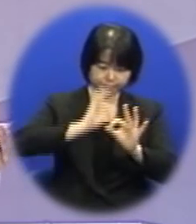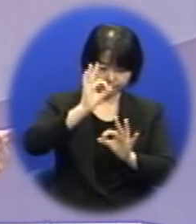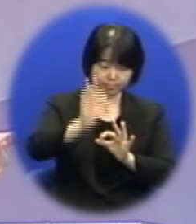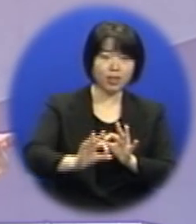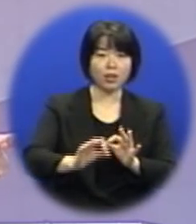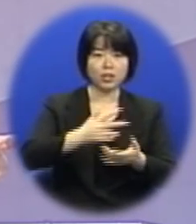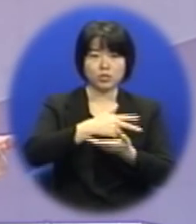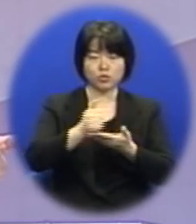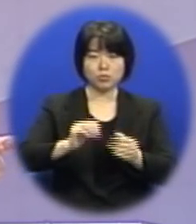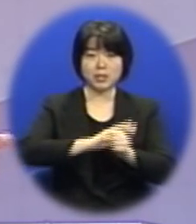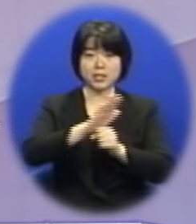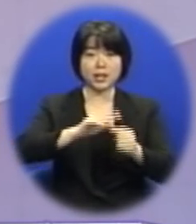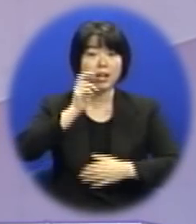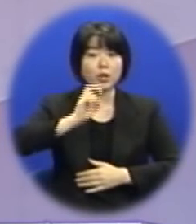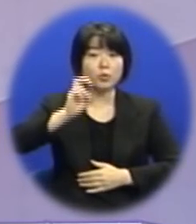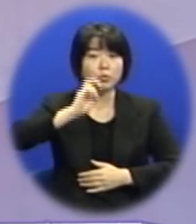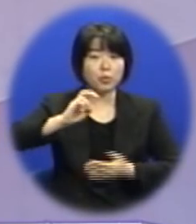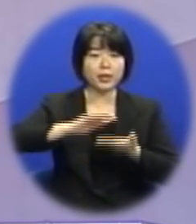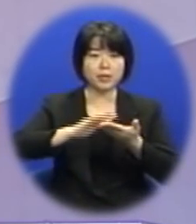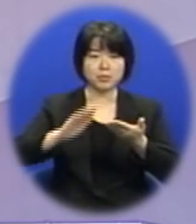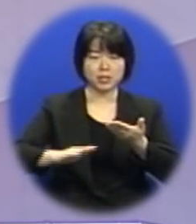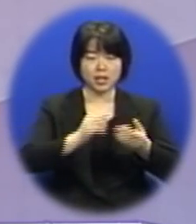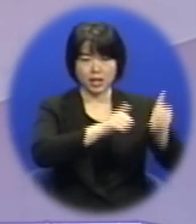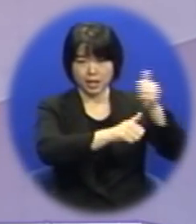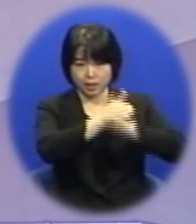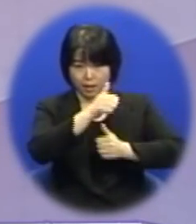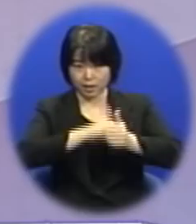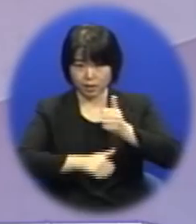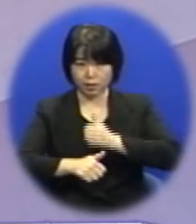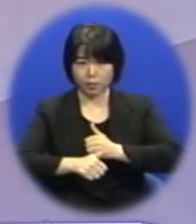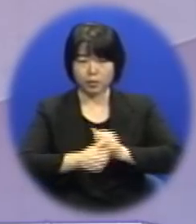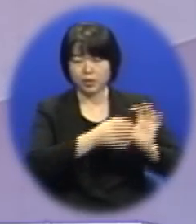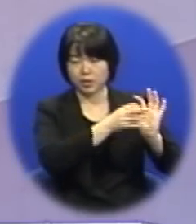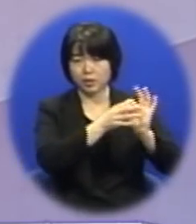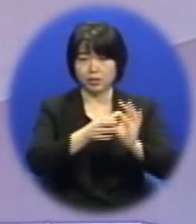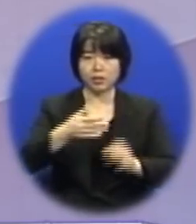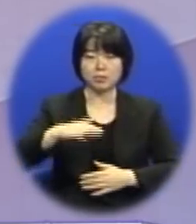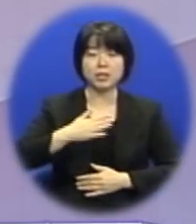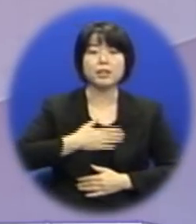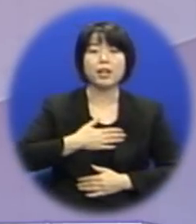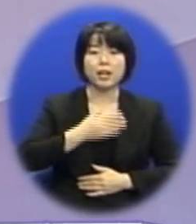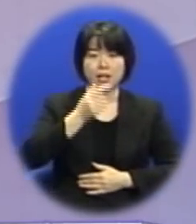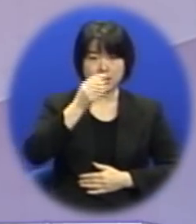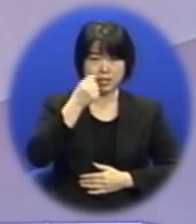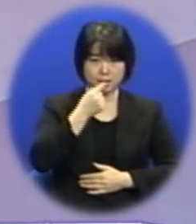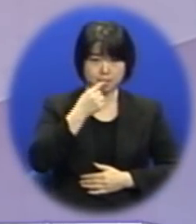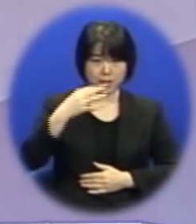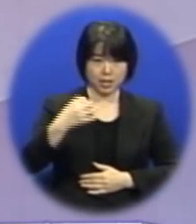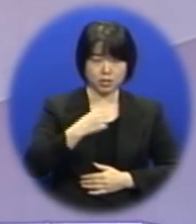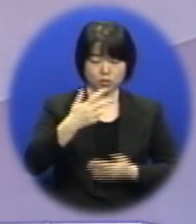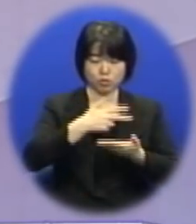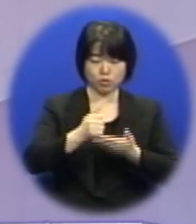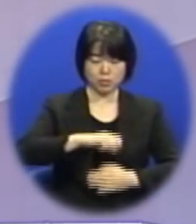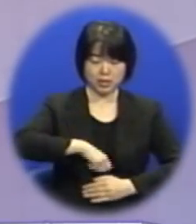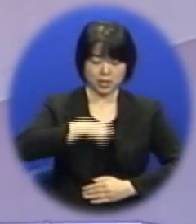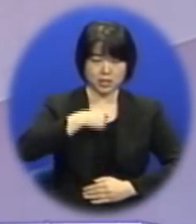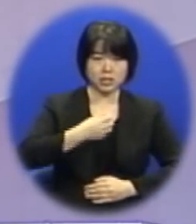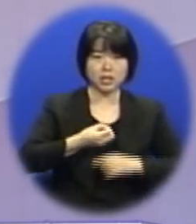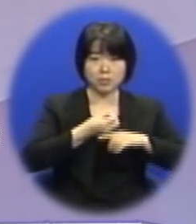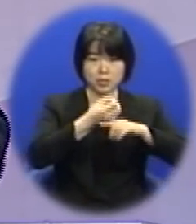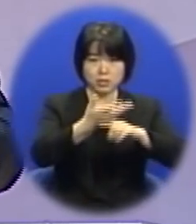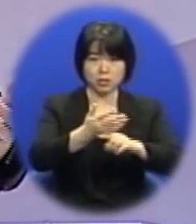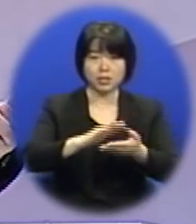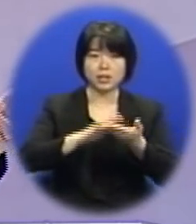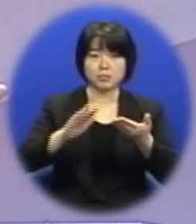사랑을 노래하렵니다. 대대로 이어가면서 내 입으로 주님의 신실하심을 전하렵니다.